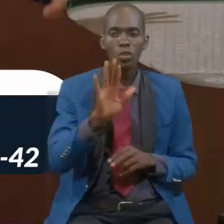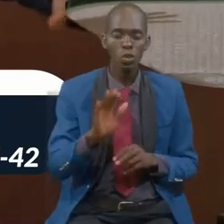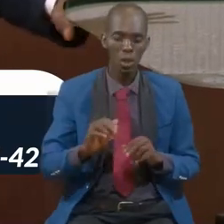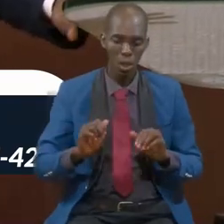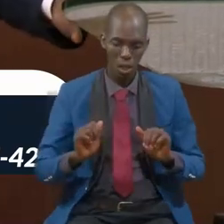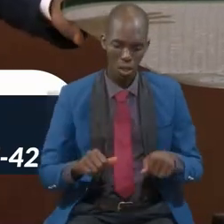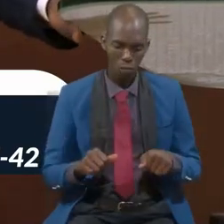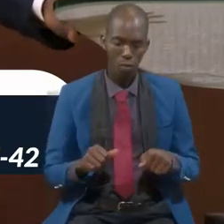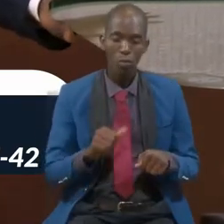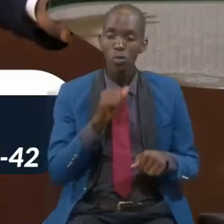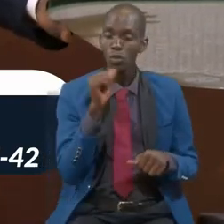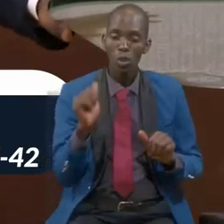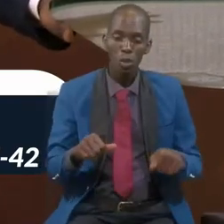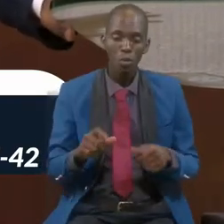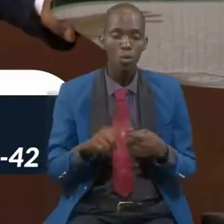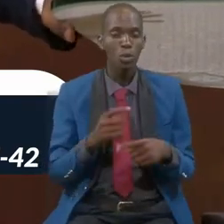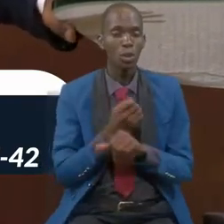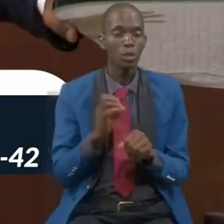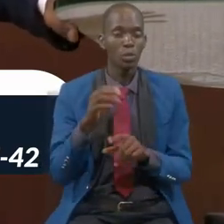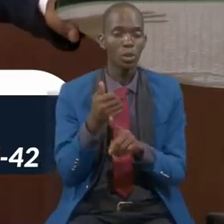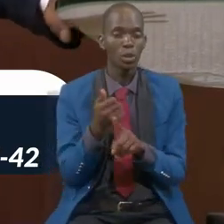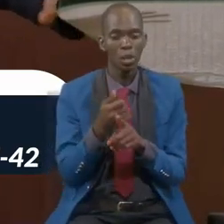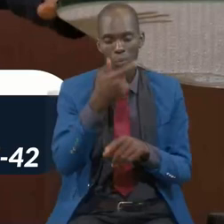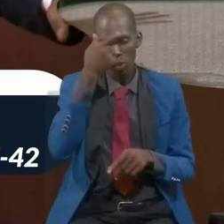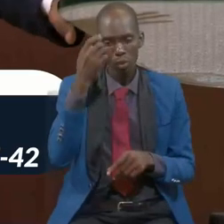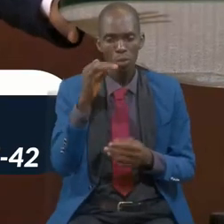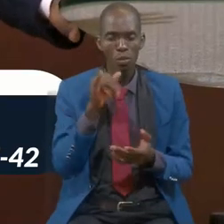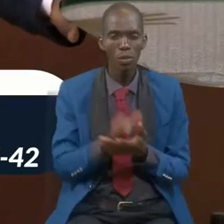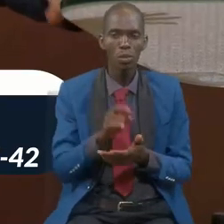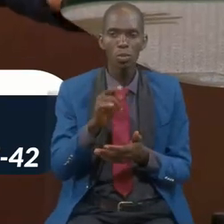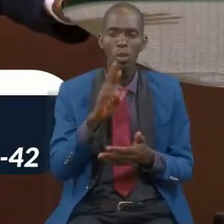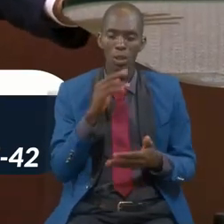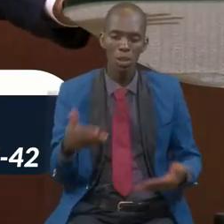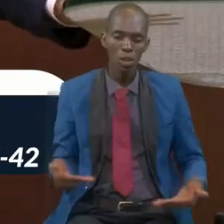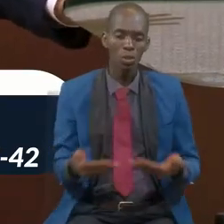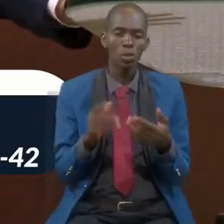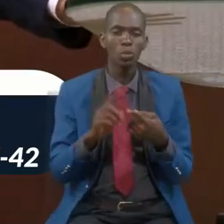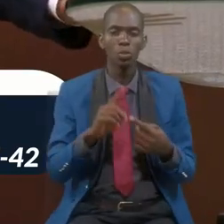Comprendre votre inhabilité de vous sauver à cause de cela.